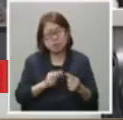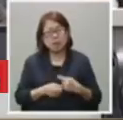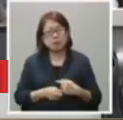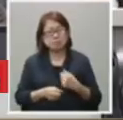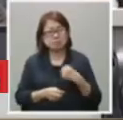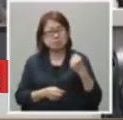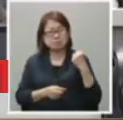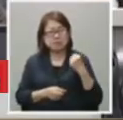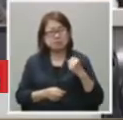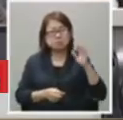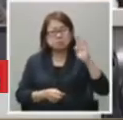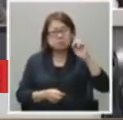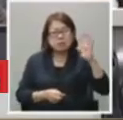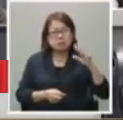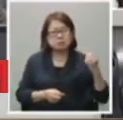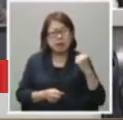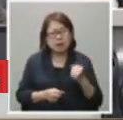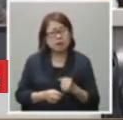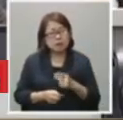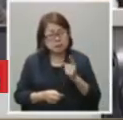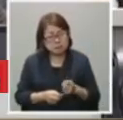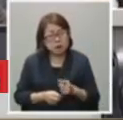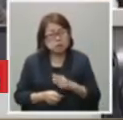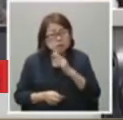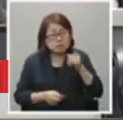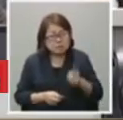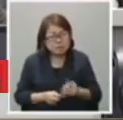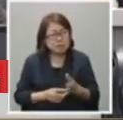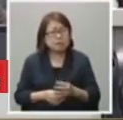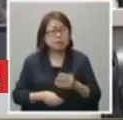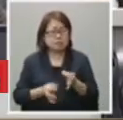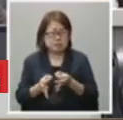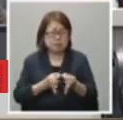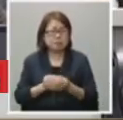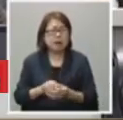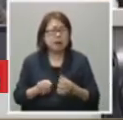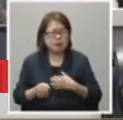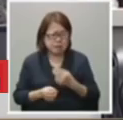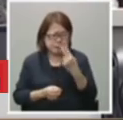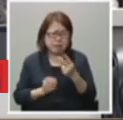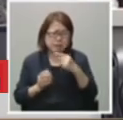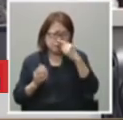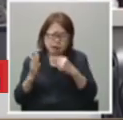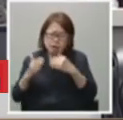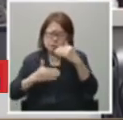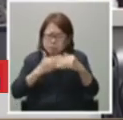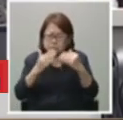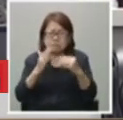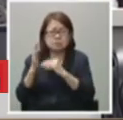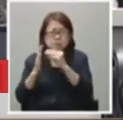บายเลยครับประเทศไทยมันจะได้ขับเคลื่อนไปข้างหน้าผมก็อยากเห็นประเทศเจริญท่านประธานครับ